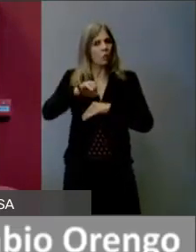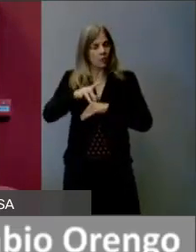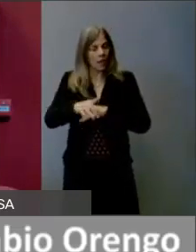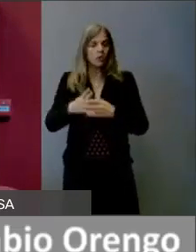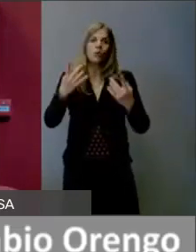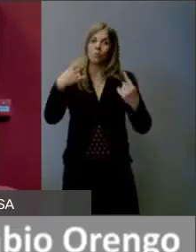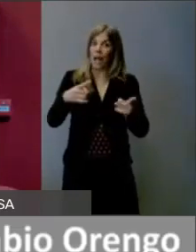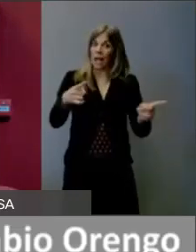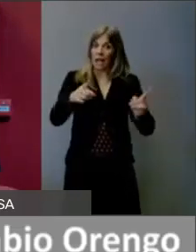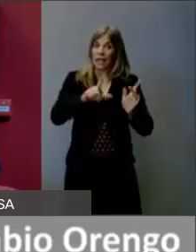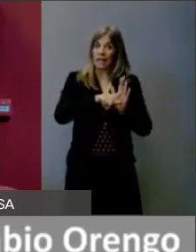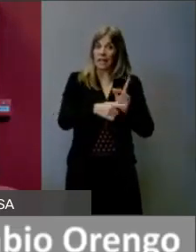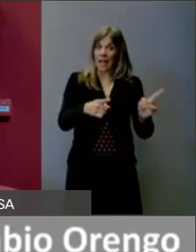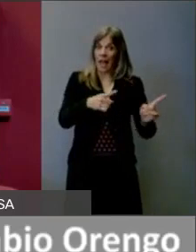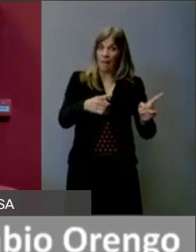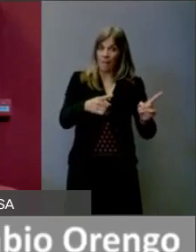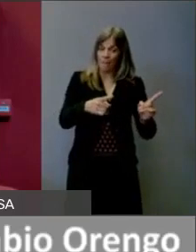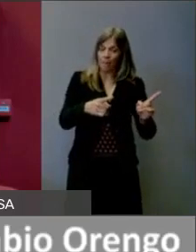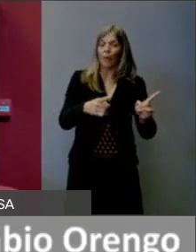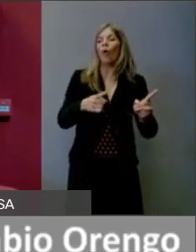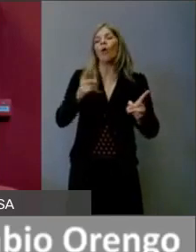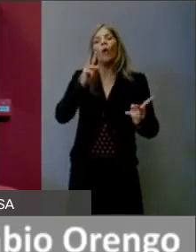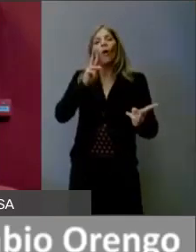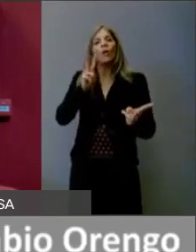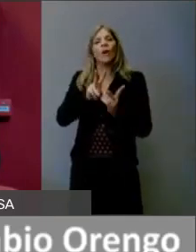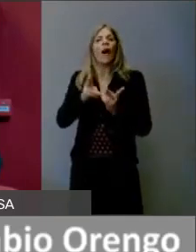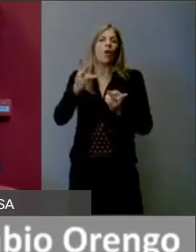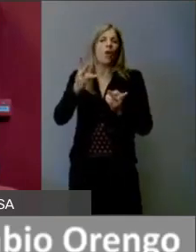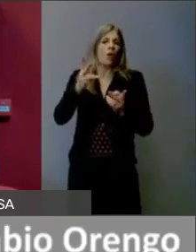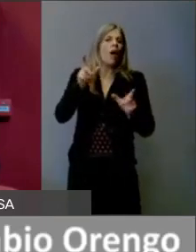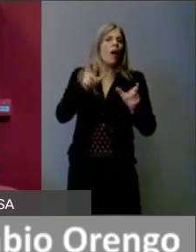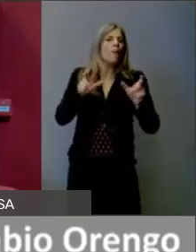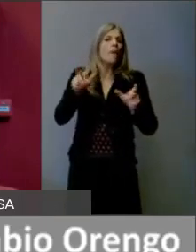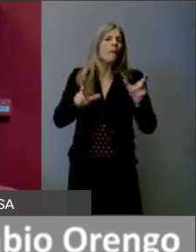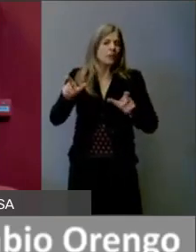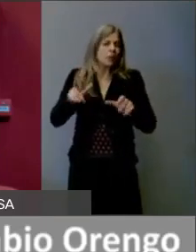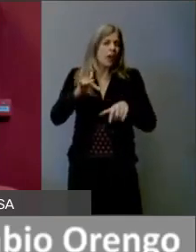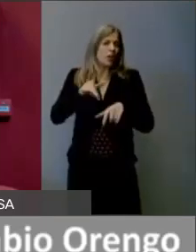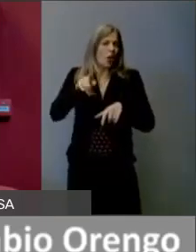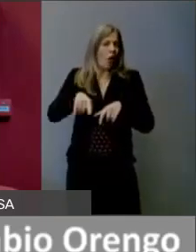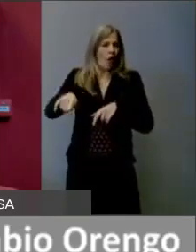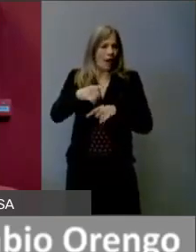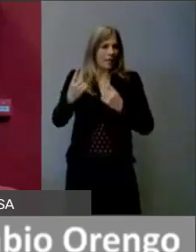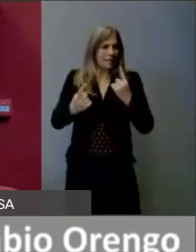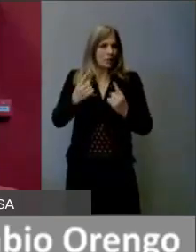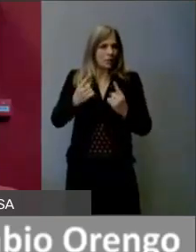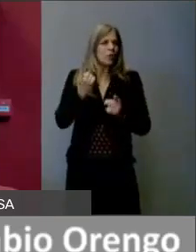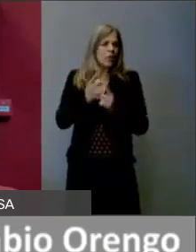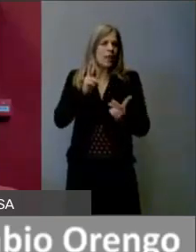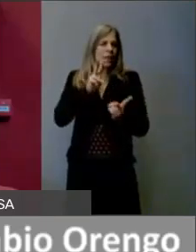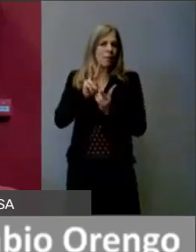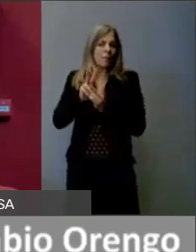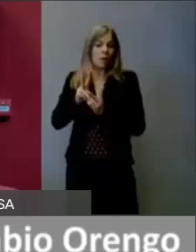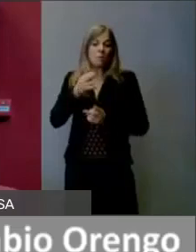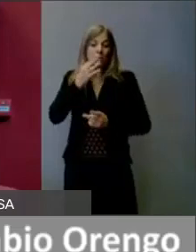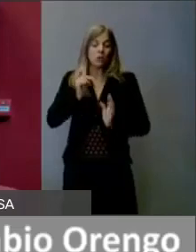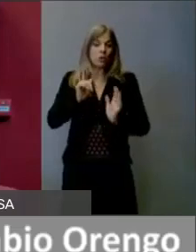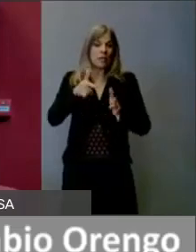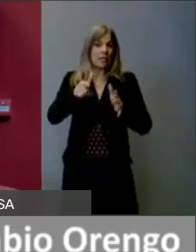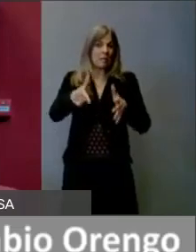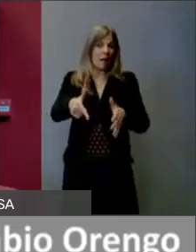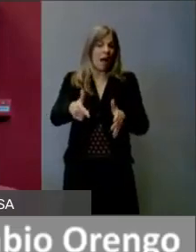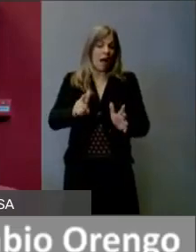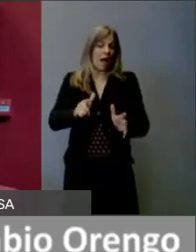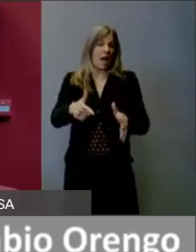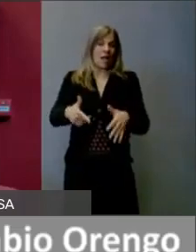ovviamente riguardano, che hanno gli appartamenti, che hanno gli immobili. Lo faremo nelle prossime settimane, essendo questioni che